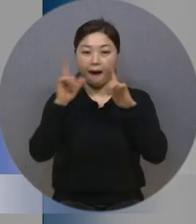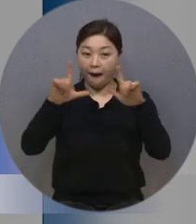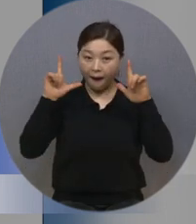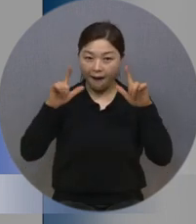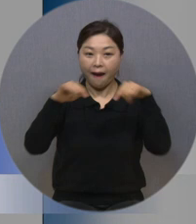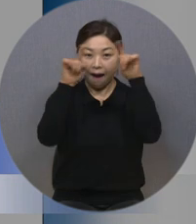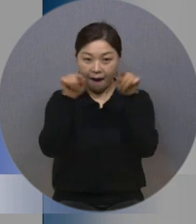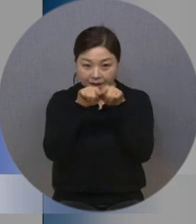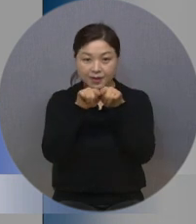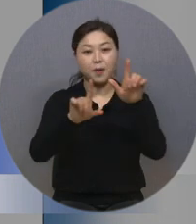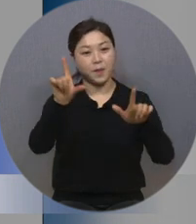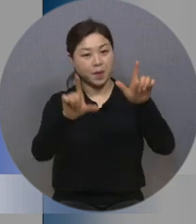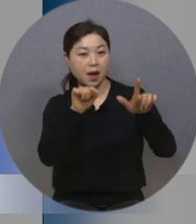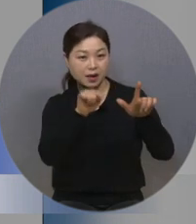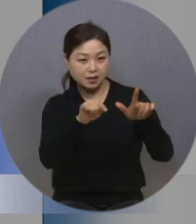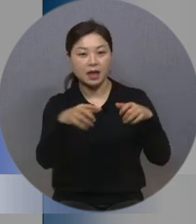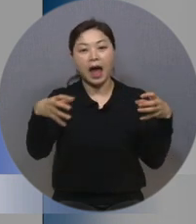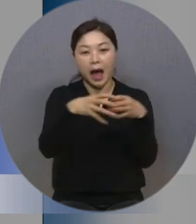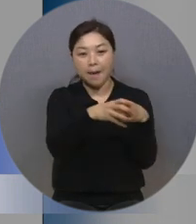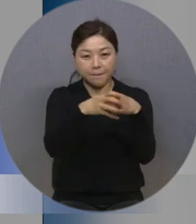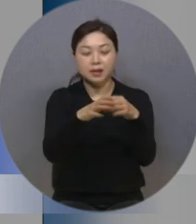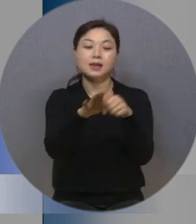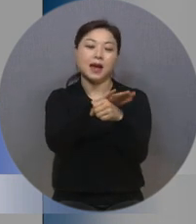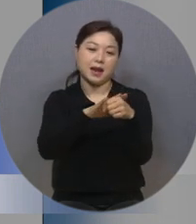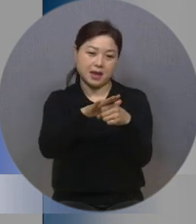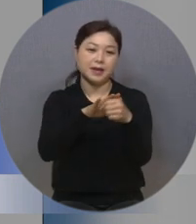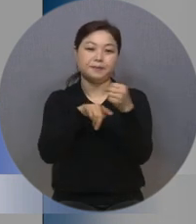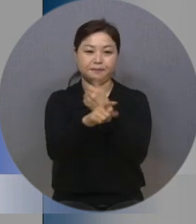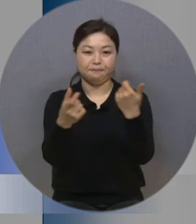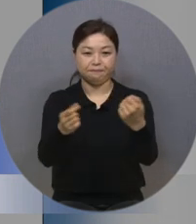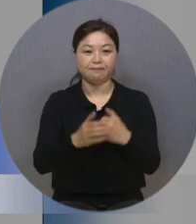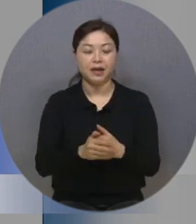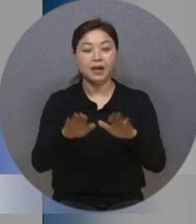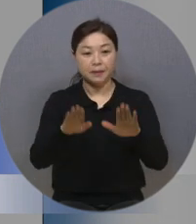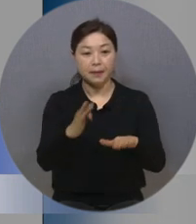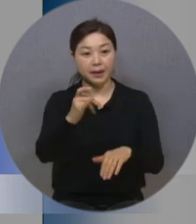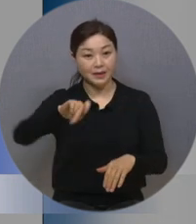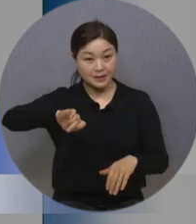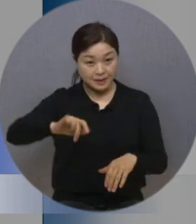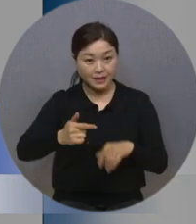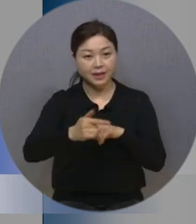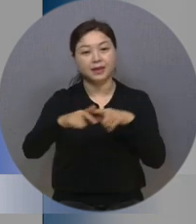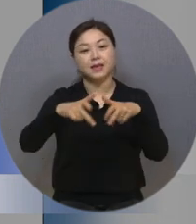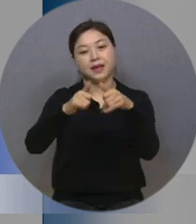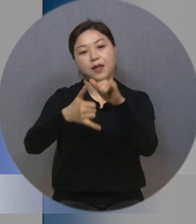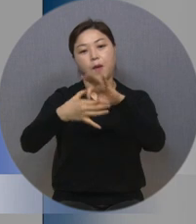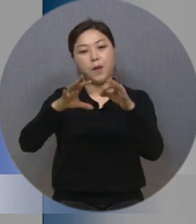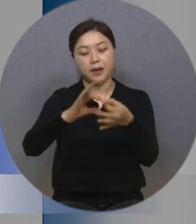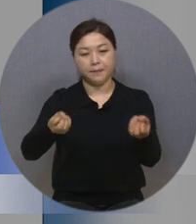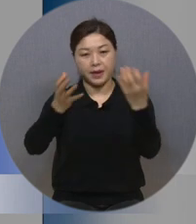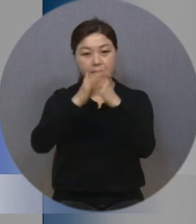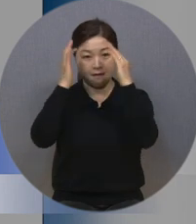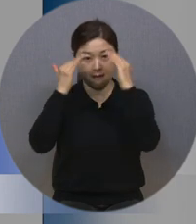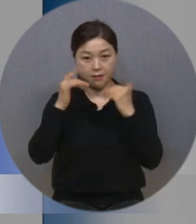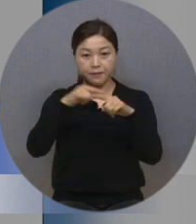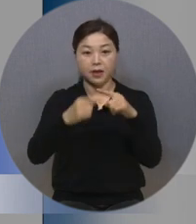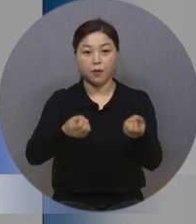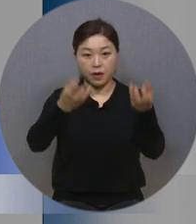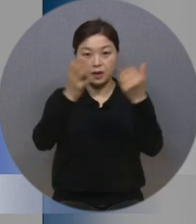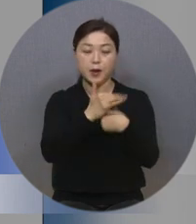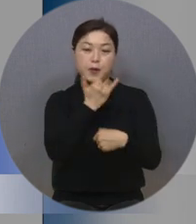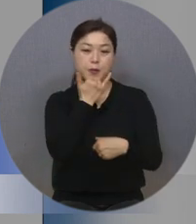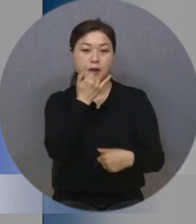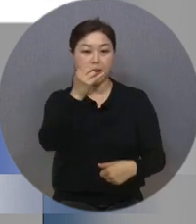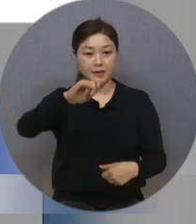하트 모양은 화학과 사랑을 상징한다고 합니다 이번 베를린 스페셜 올림픽 세계 하계 대회는 독일